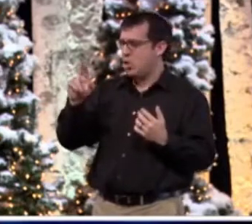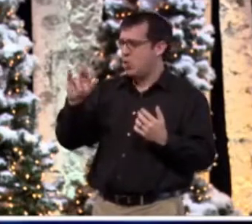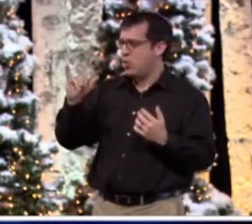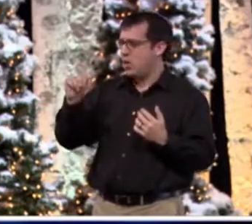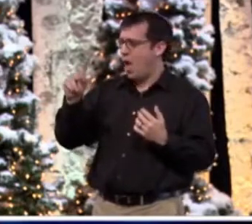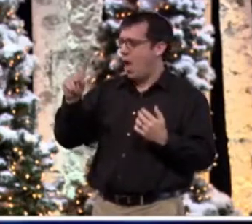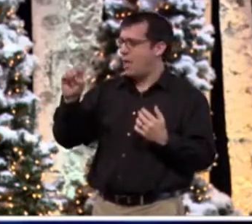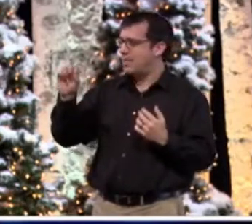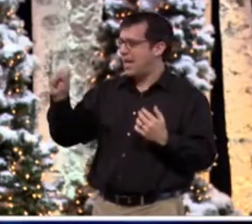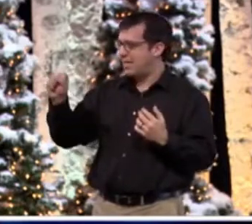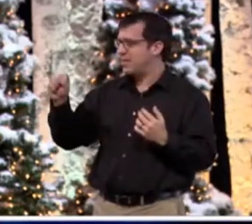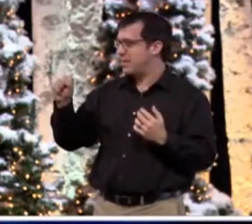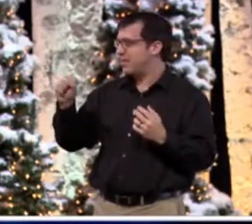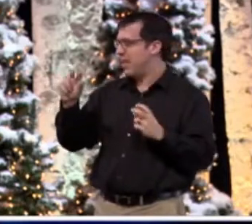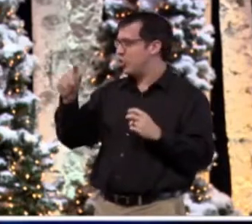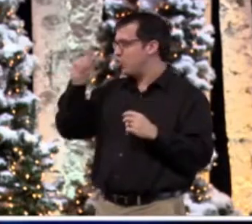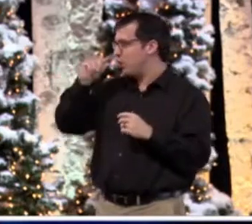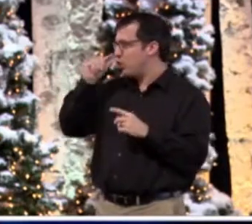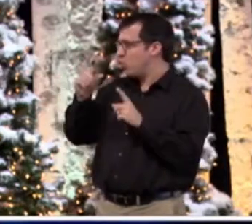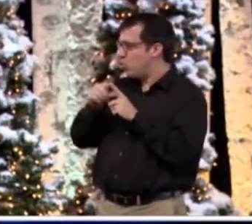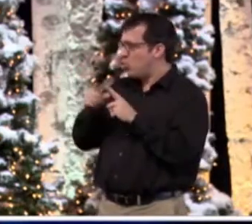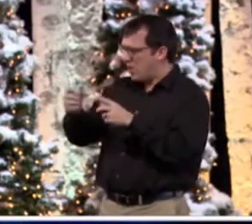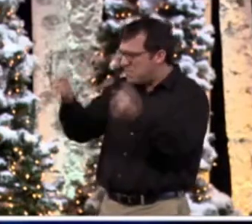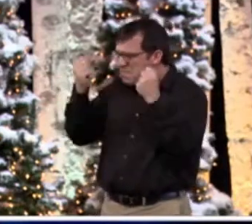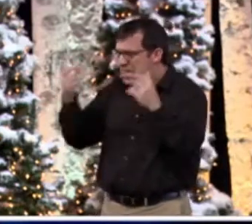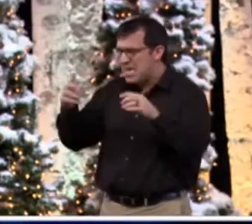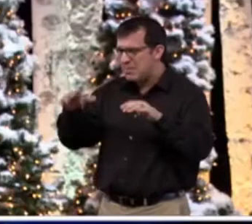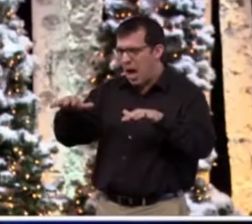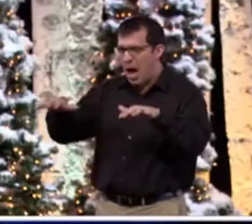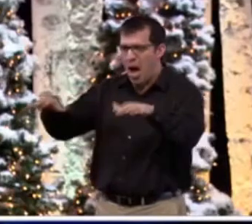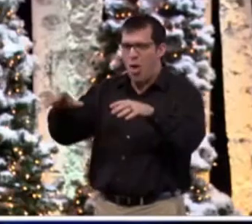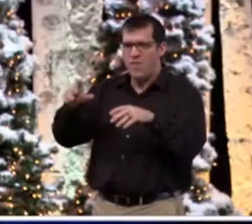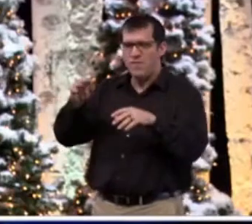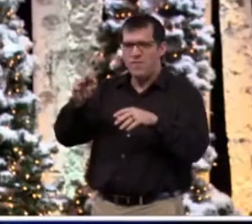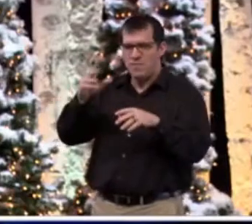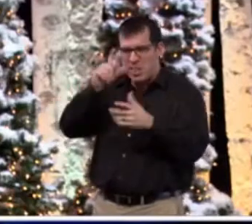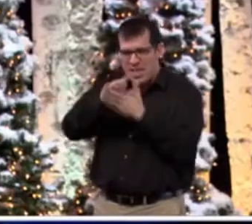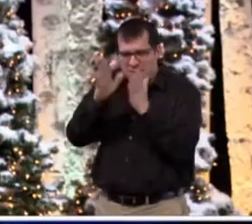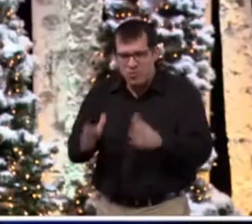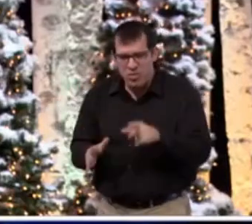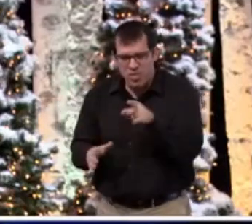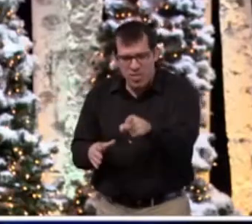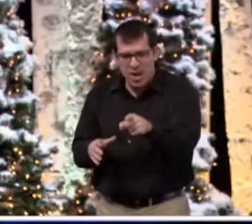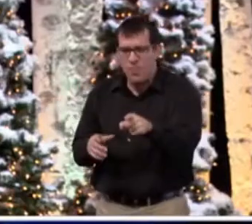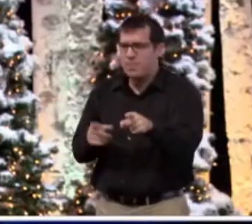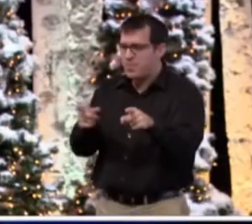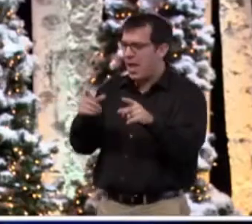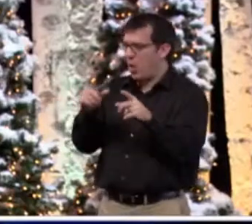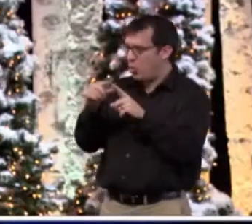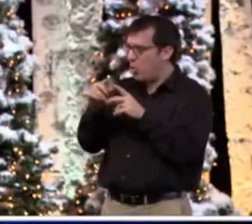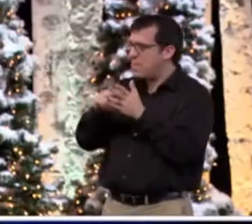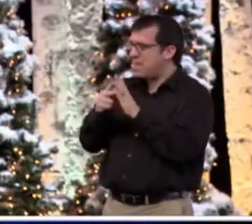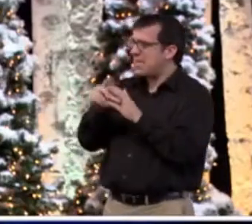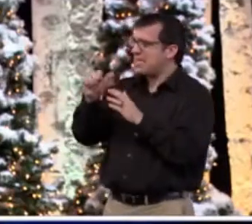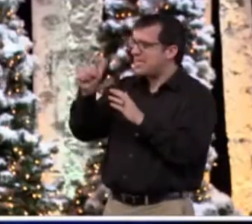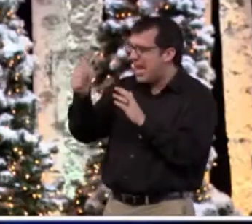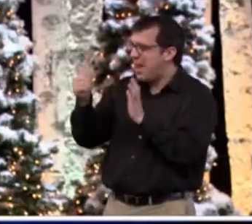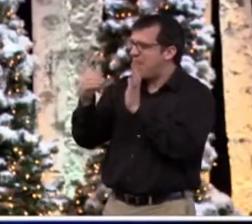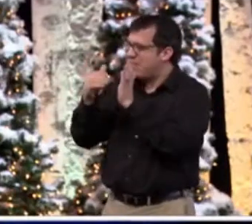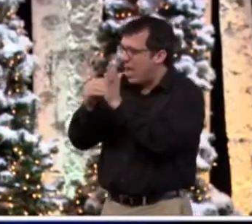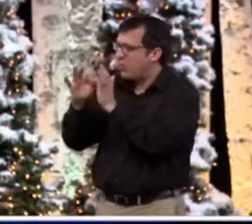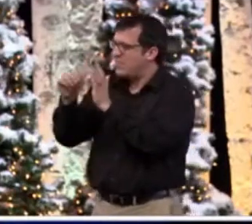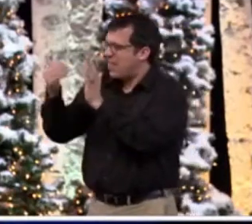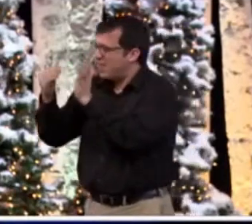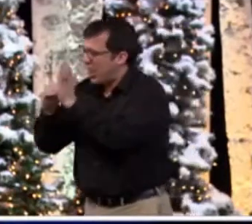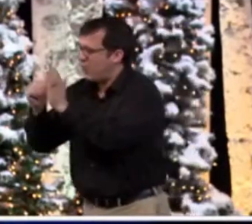ग्रिकहरू क्रिस्टियन बनेका थिए। मसँग समय भएको भए म तपाईँहरूलाई प्रेरितको पुस्तकबाट कसरी मण्डली सुरु भएको पहिलो